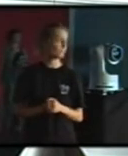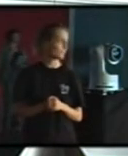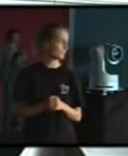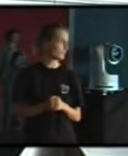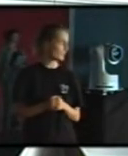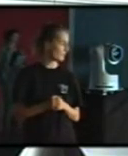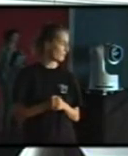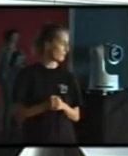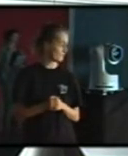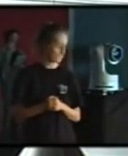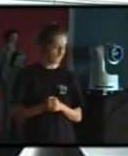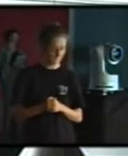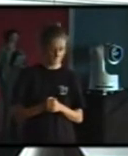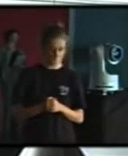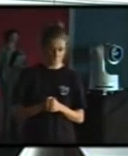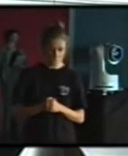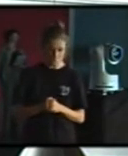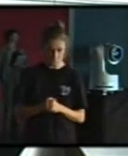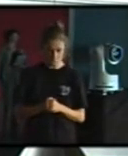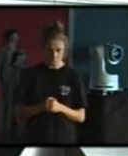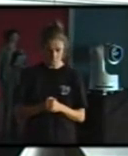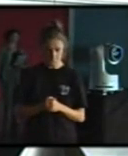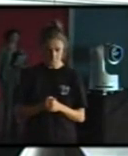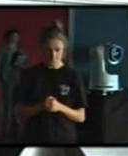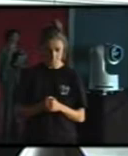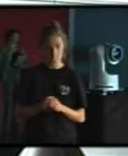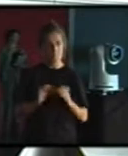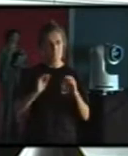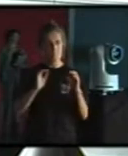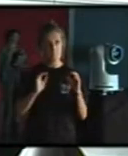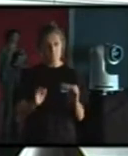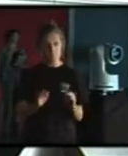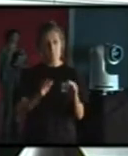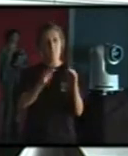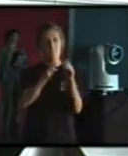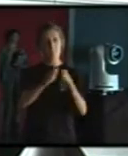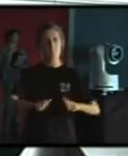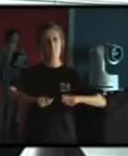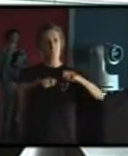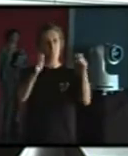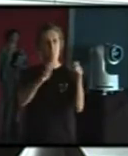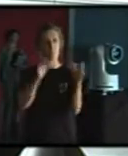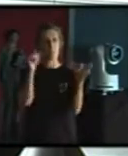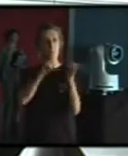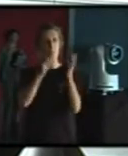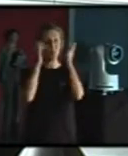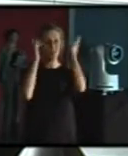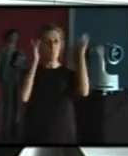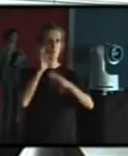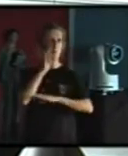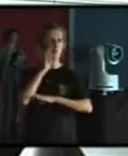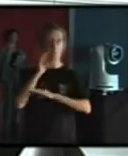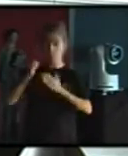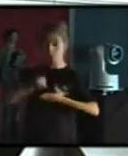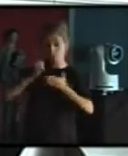dont peut-être le Centre culturel du vin pourrait s'inscrire dans le patrimoine bordelais. Moi, je crois qu'il y a des clés pour